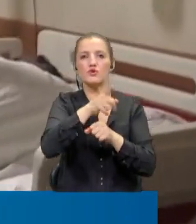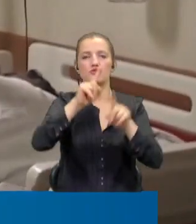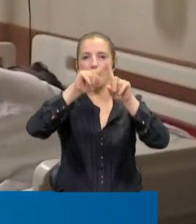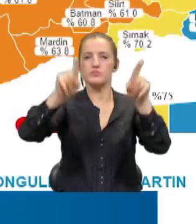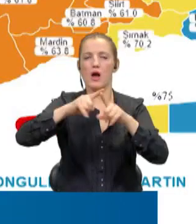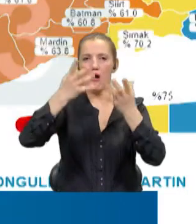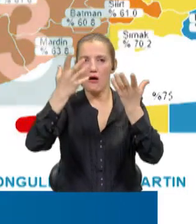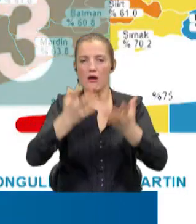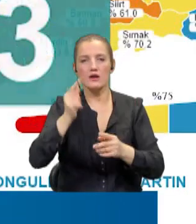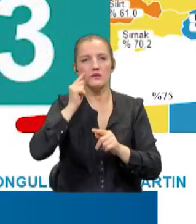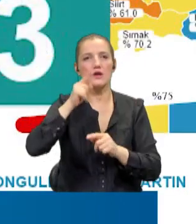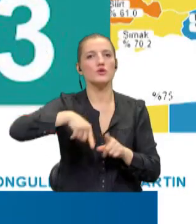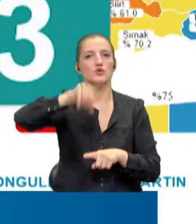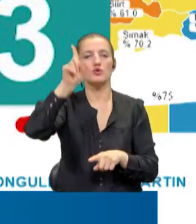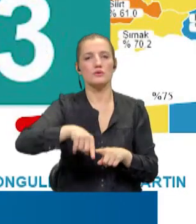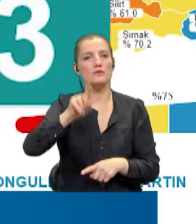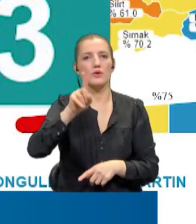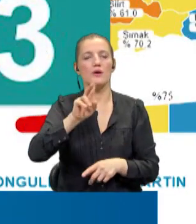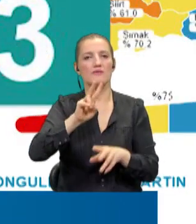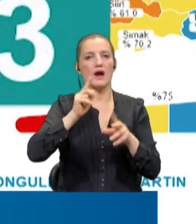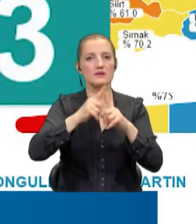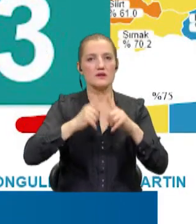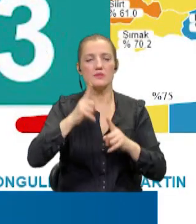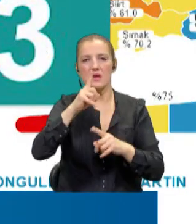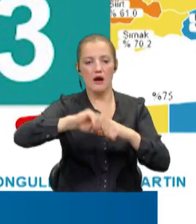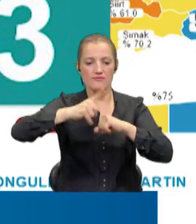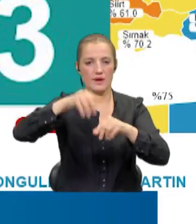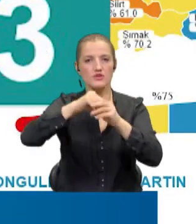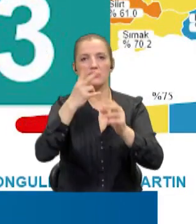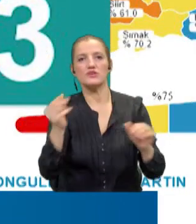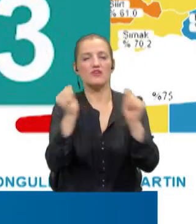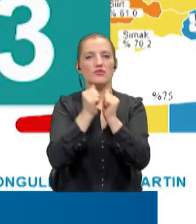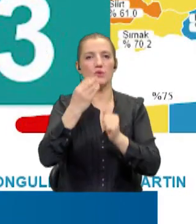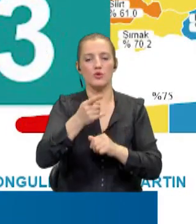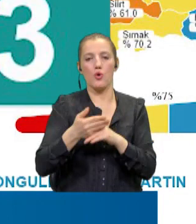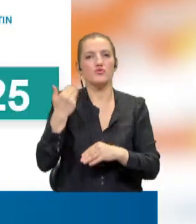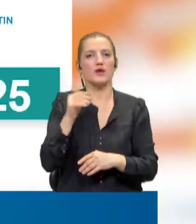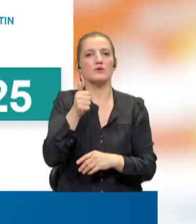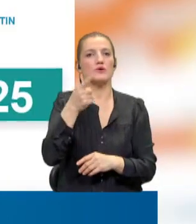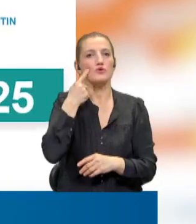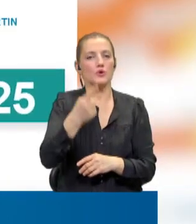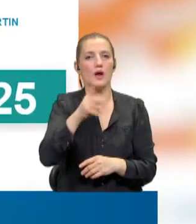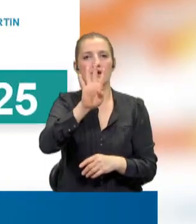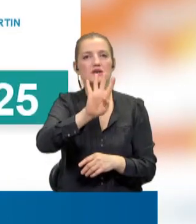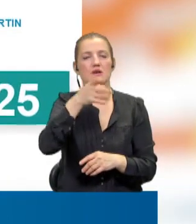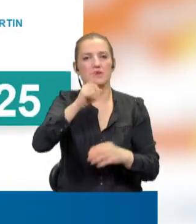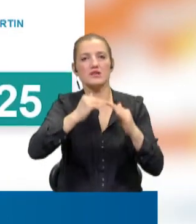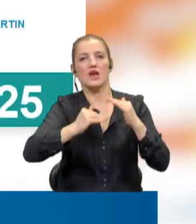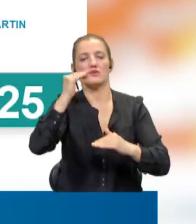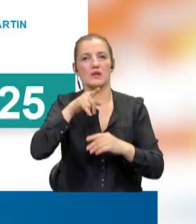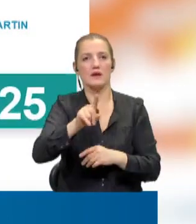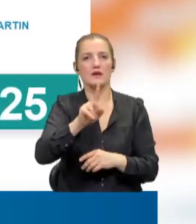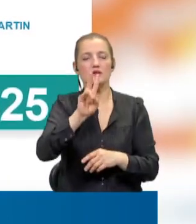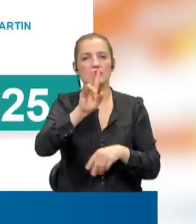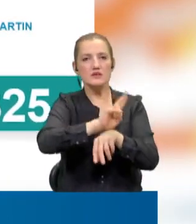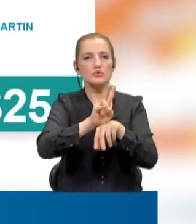zaten ağırlaşmış tığı günlük vaka sayısı son bir haftada ikiye katlandı önceki gün kırk bini geçti son 24 saatte ise